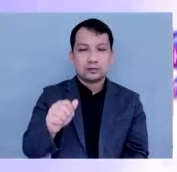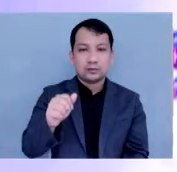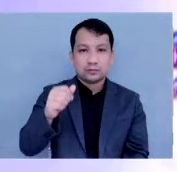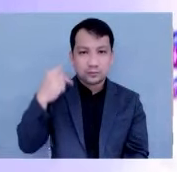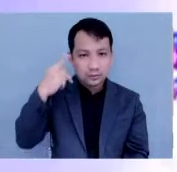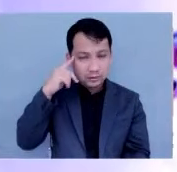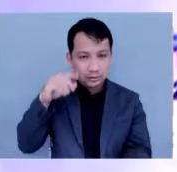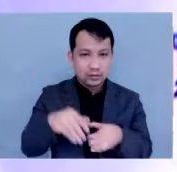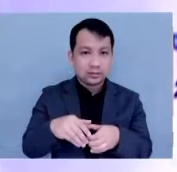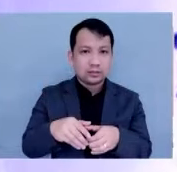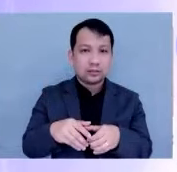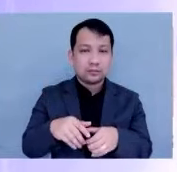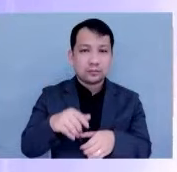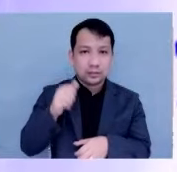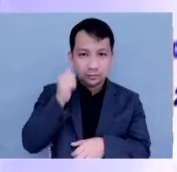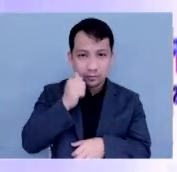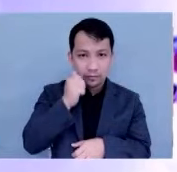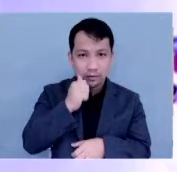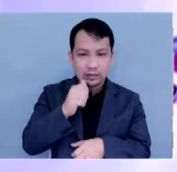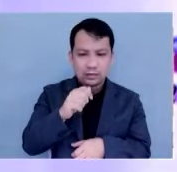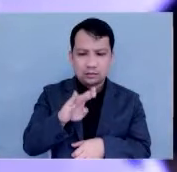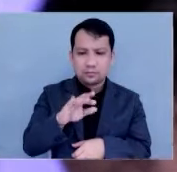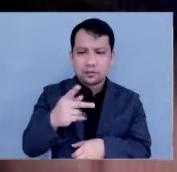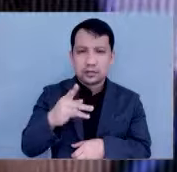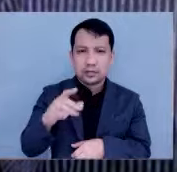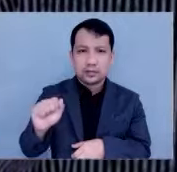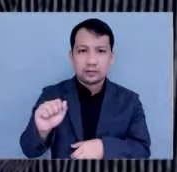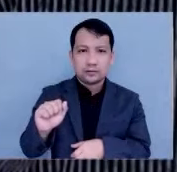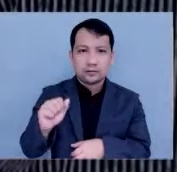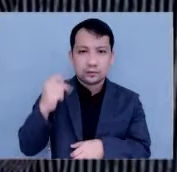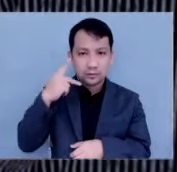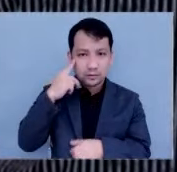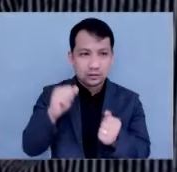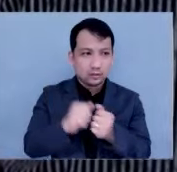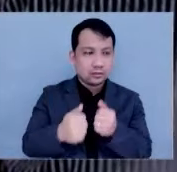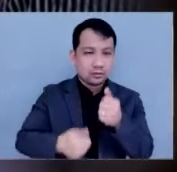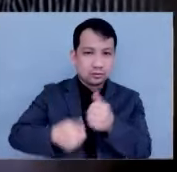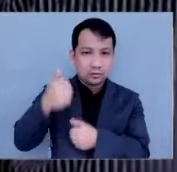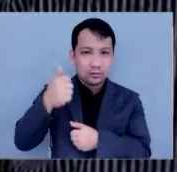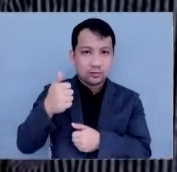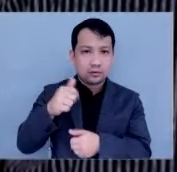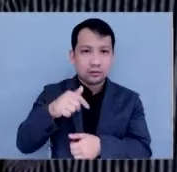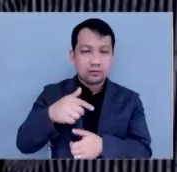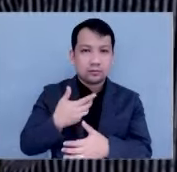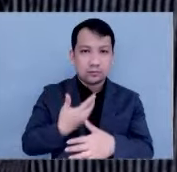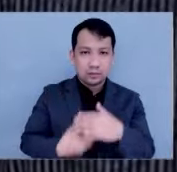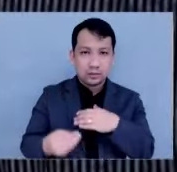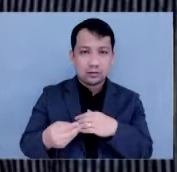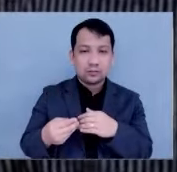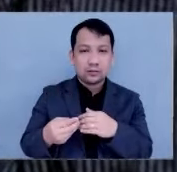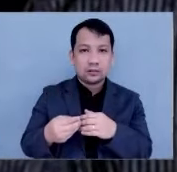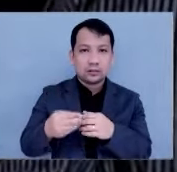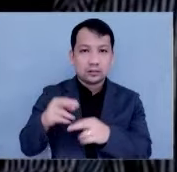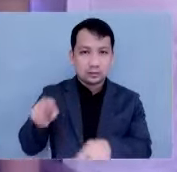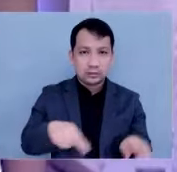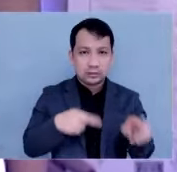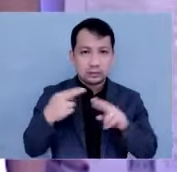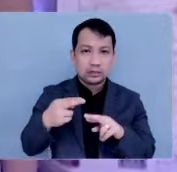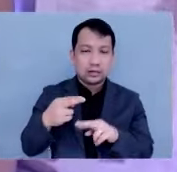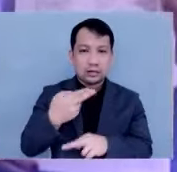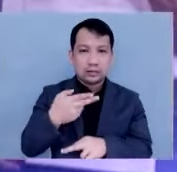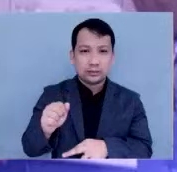ng kababaihan party list ni Quezon City Councilor Kate Cositeng kapag nanalo ang abortion, divorce at reproductive health bills.